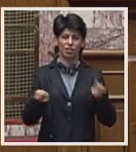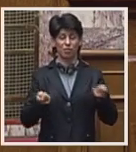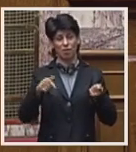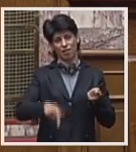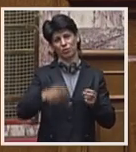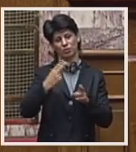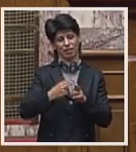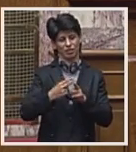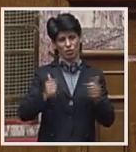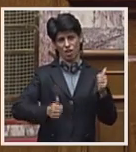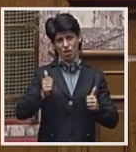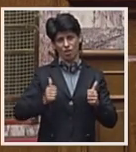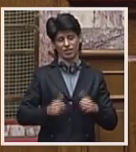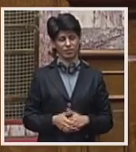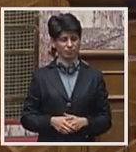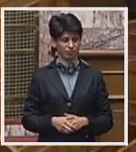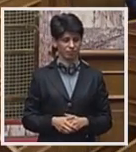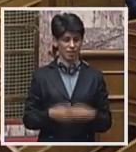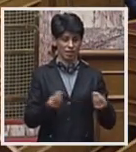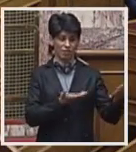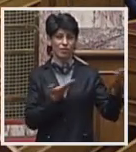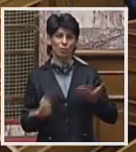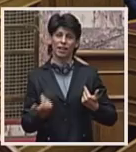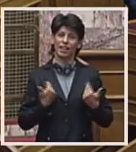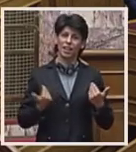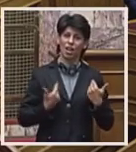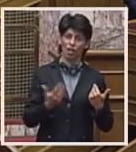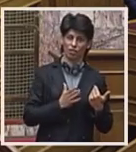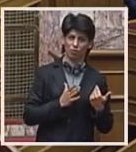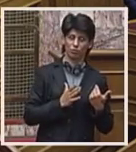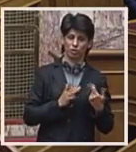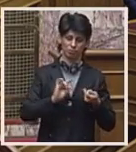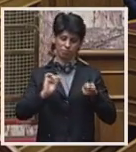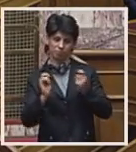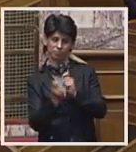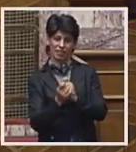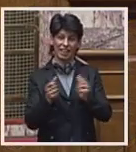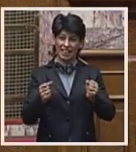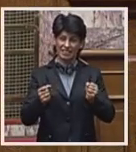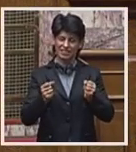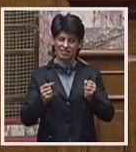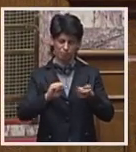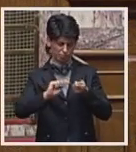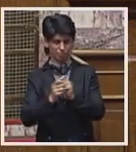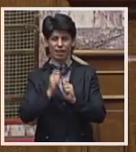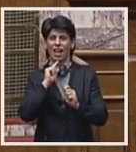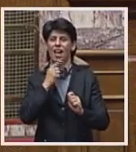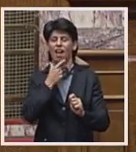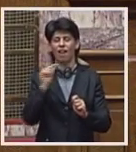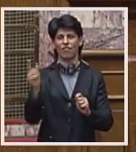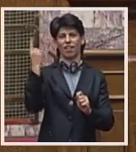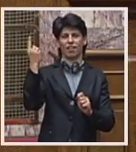σημαντικούς αγώνες. Φιλοξενούμε νέους, μετατρέπουμε την κρίση σε ευκαιρία, υποδεχόμαστε